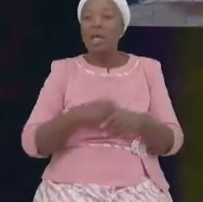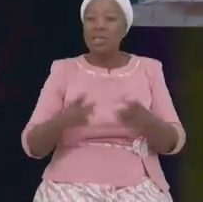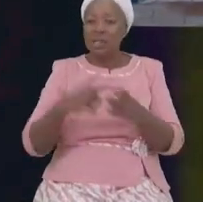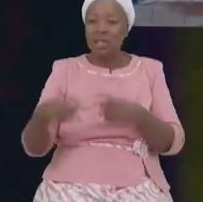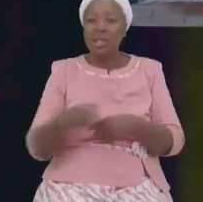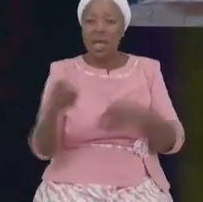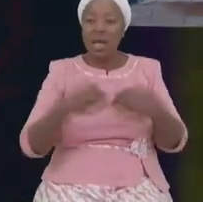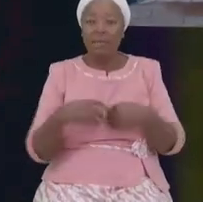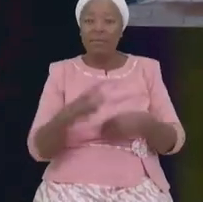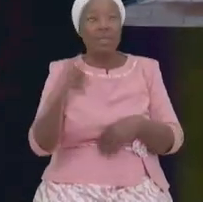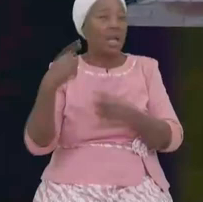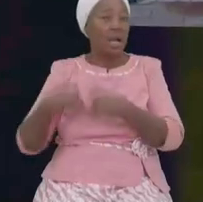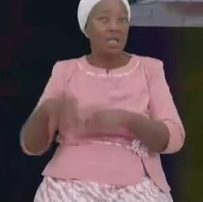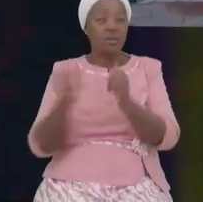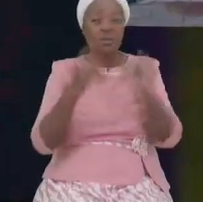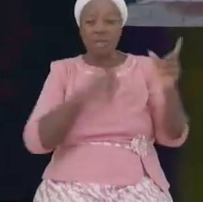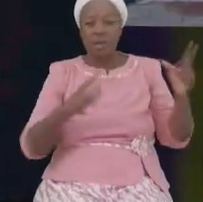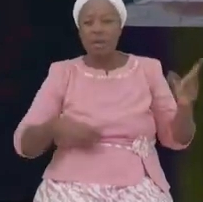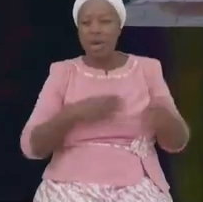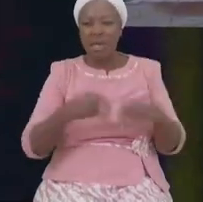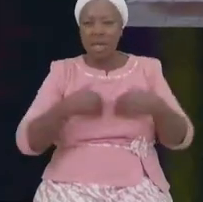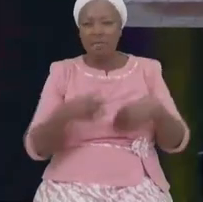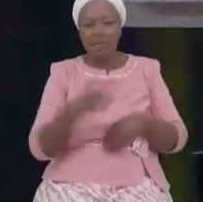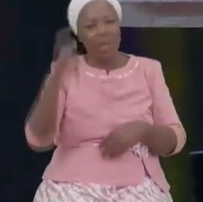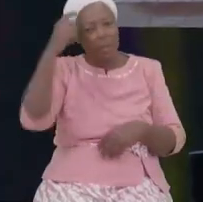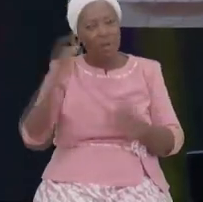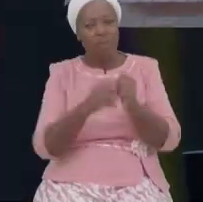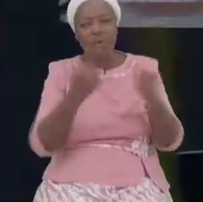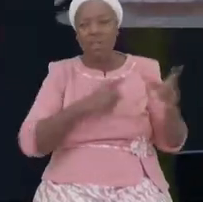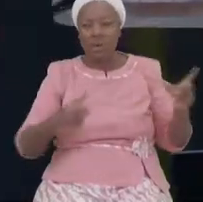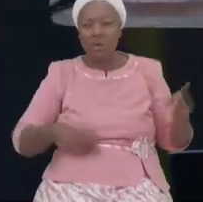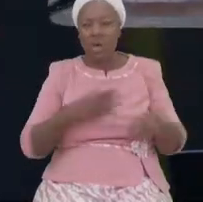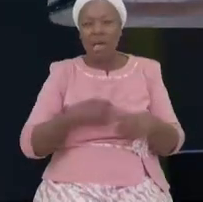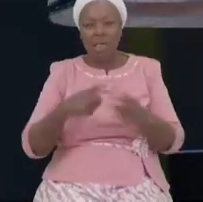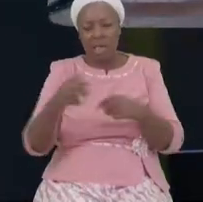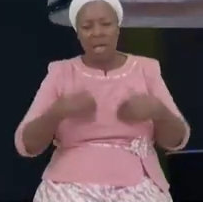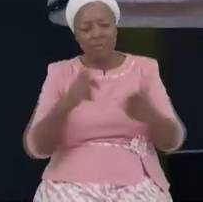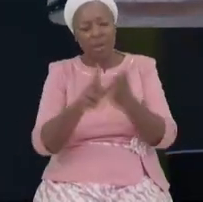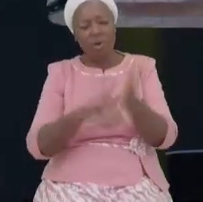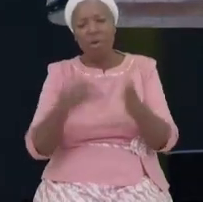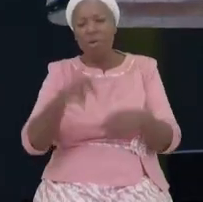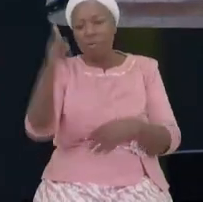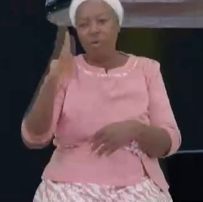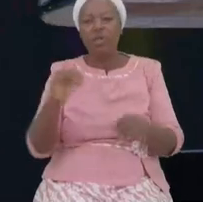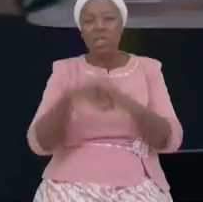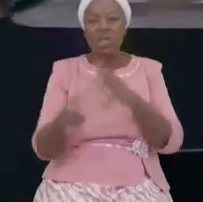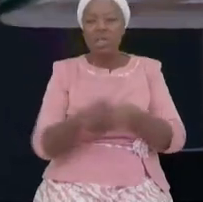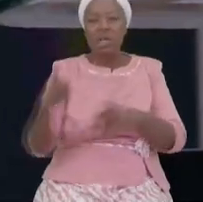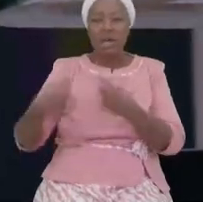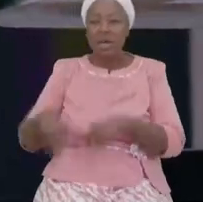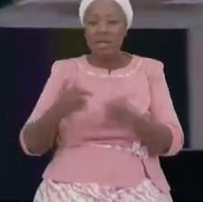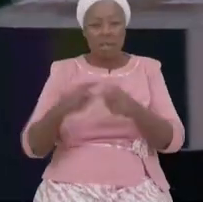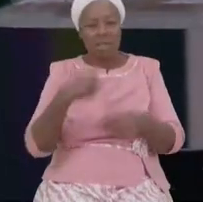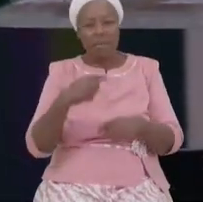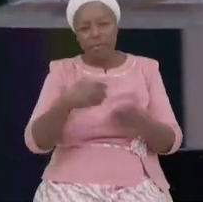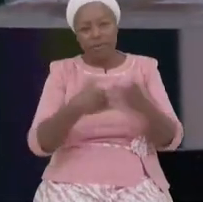Et leurs cœurs sont au Seigneur, leurs esprits sont dans le Seigneur, la loi de Dieu est dans leur cœur. Aidez.